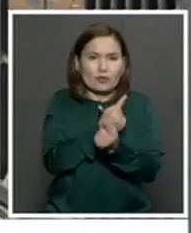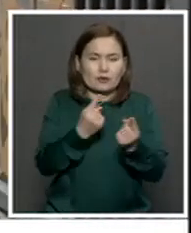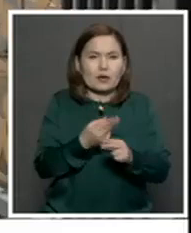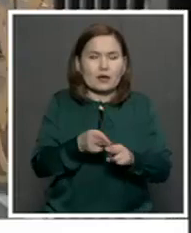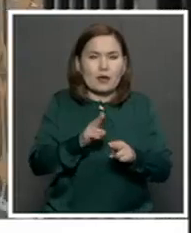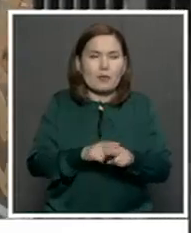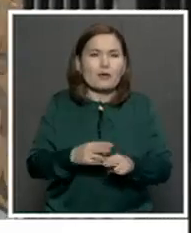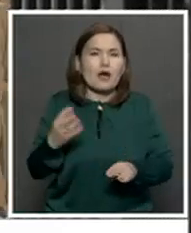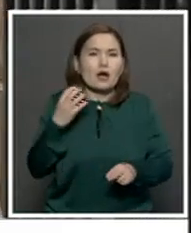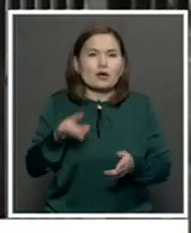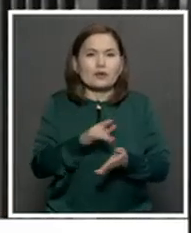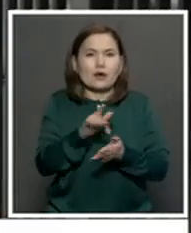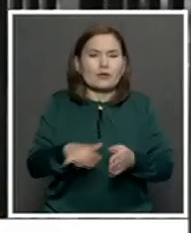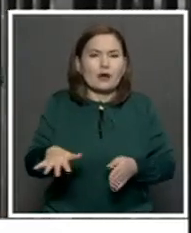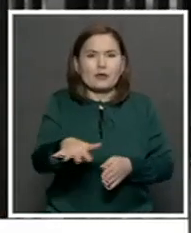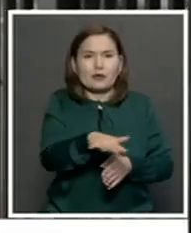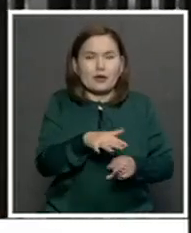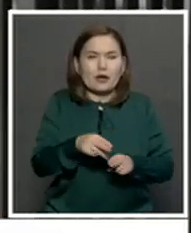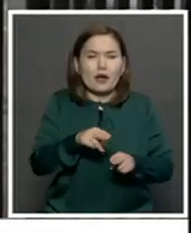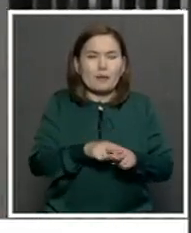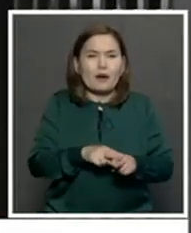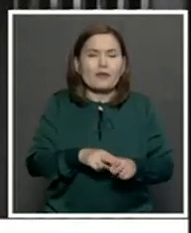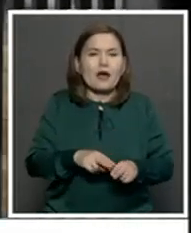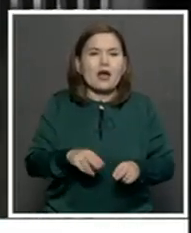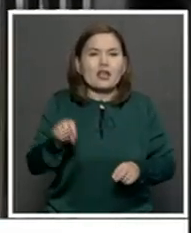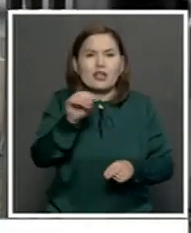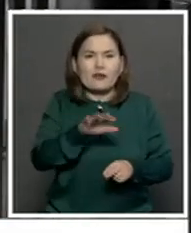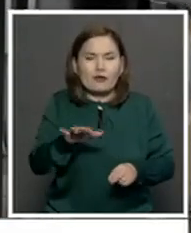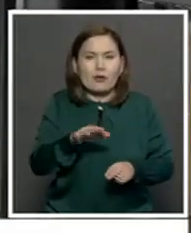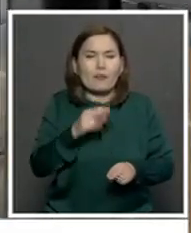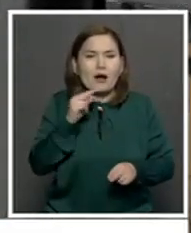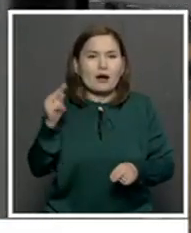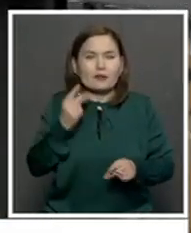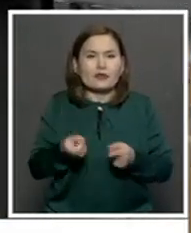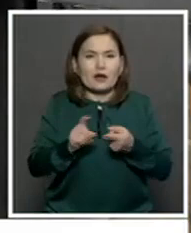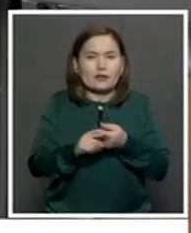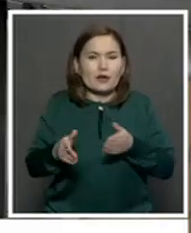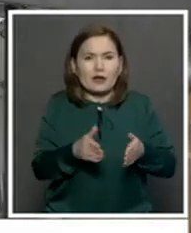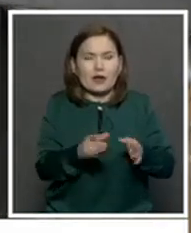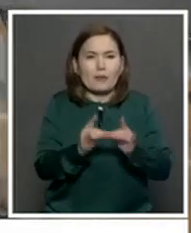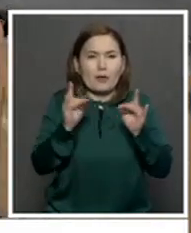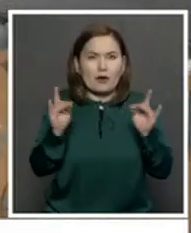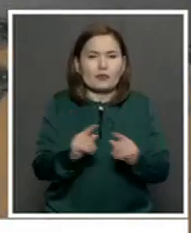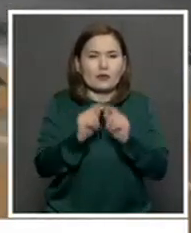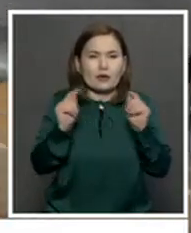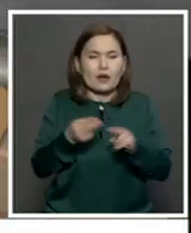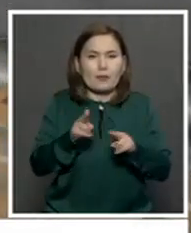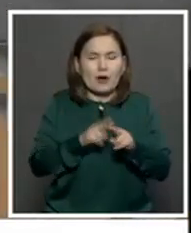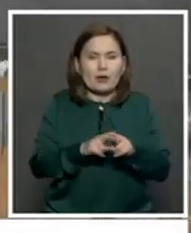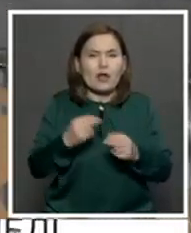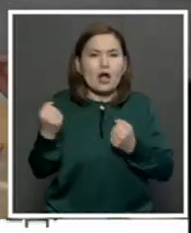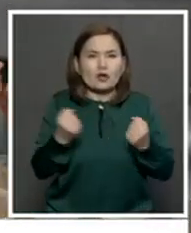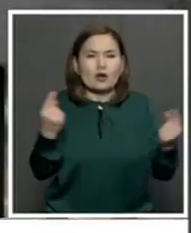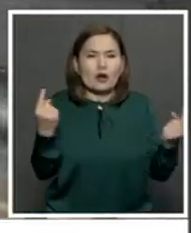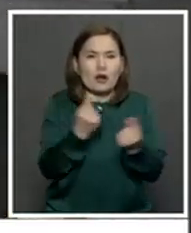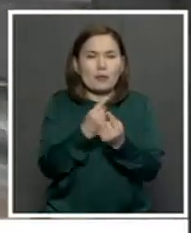бірі Сырдың сол жағалауы мен Батыс Еуропа Батыс Қытай автодәлізін жалғайтын мына Шіркейлі каналының үстінен салынған өткел. Бұрын жүргізушілер қалаға